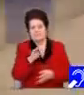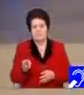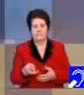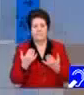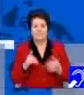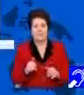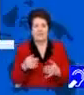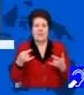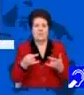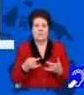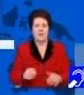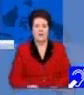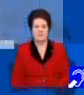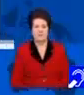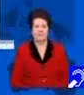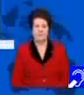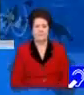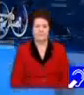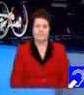spectaculoase în telejurnal.